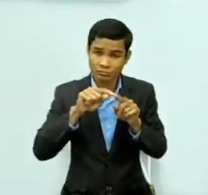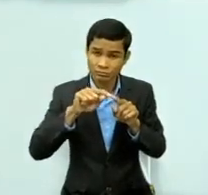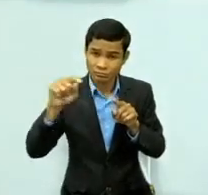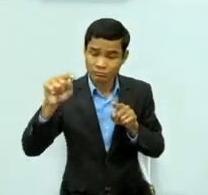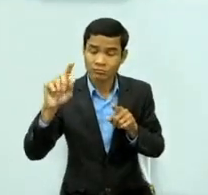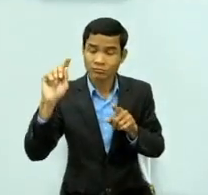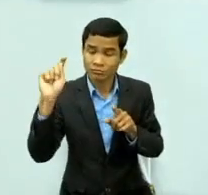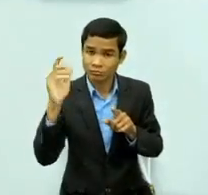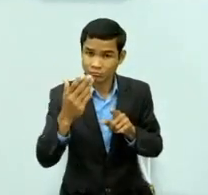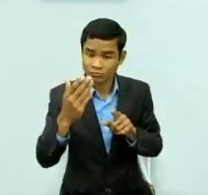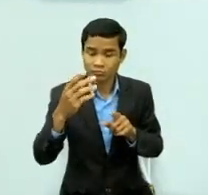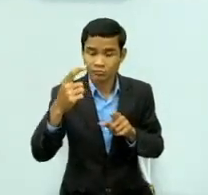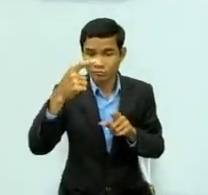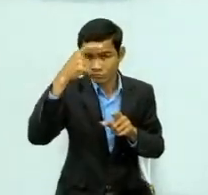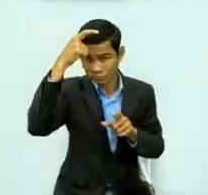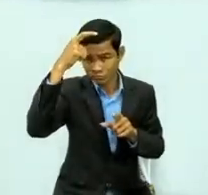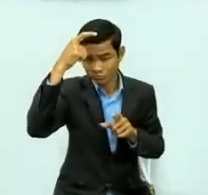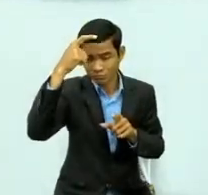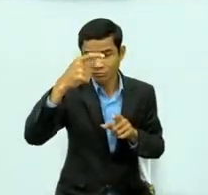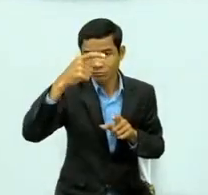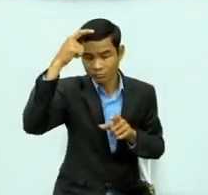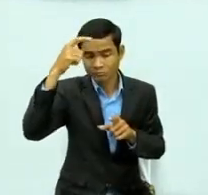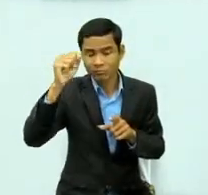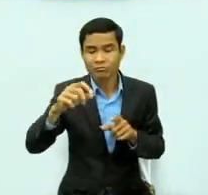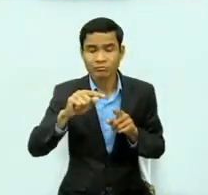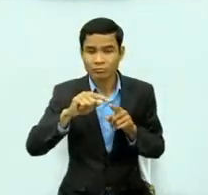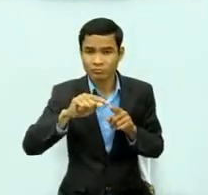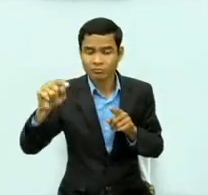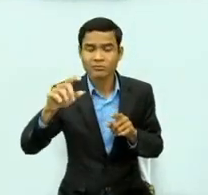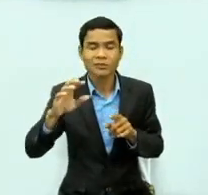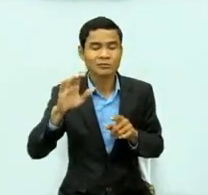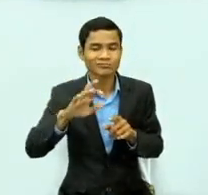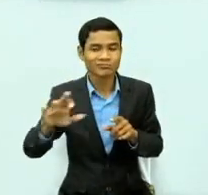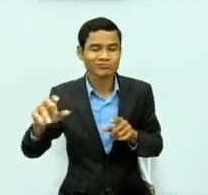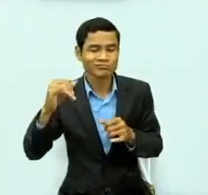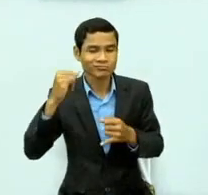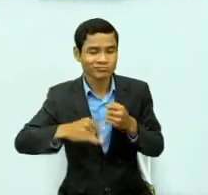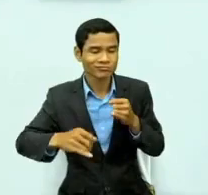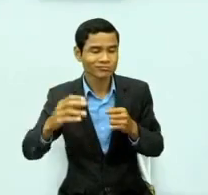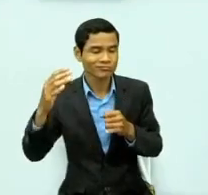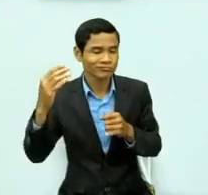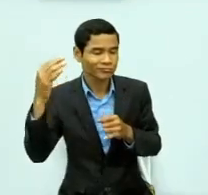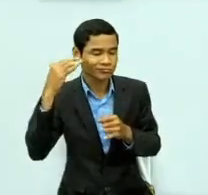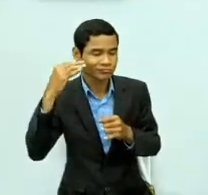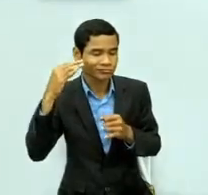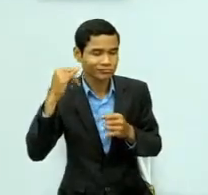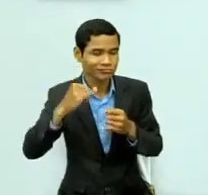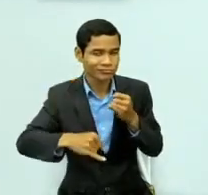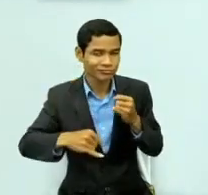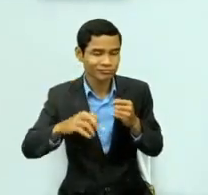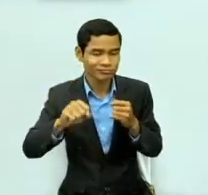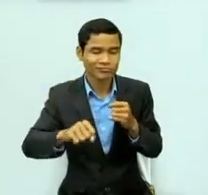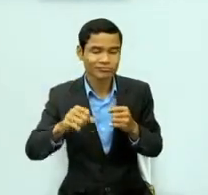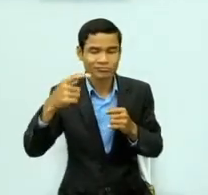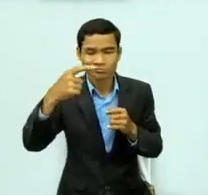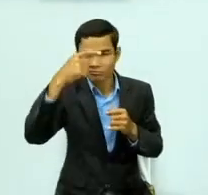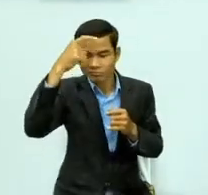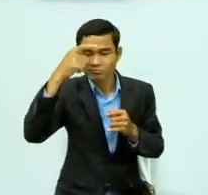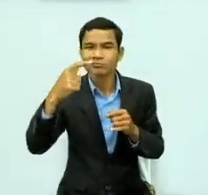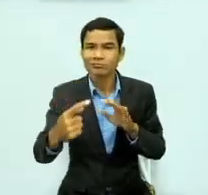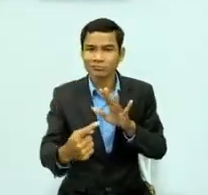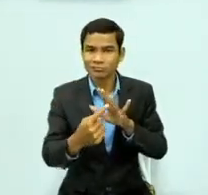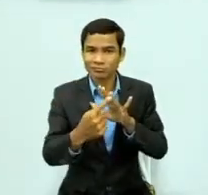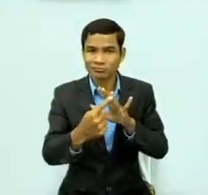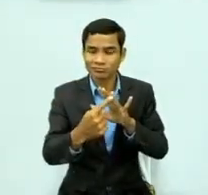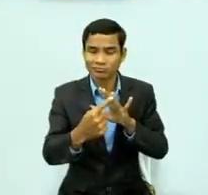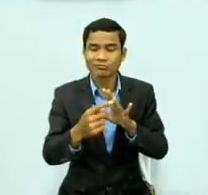ងរូបបោណាគឺយើងស្ដាប់តែសូចុងទេកូនណាឬសូចុងបោគឺមានសូចុងអូ